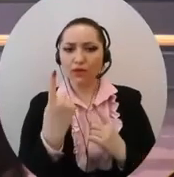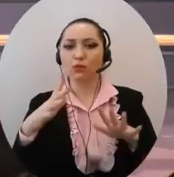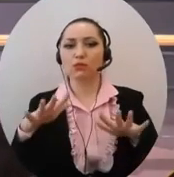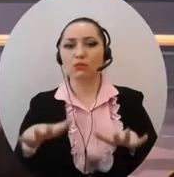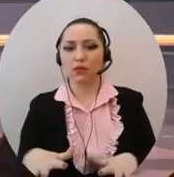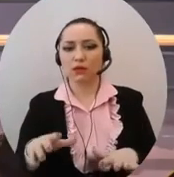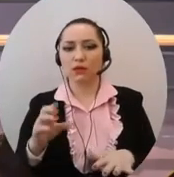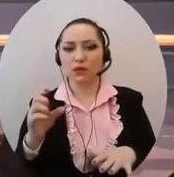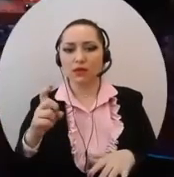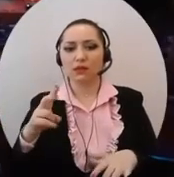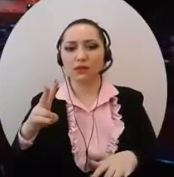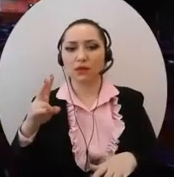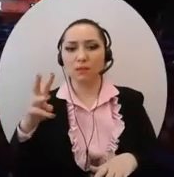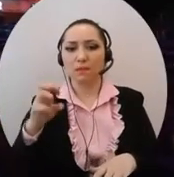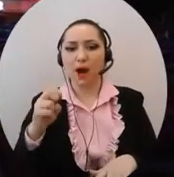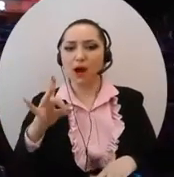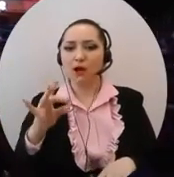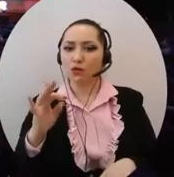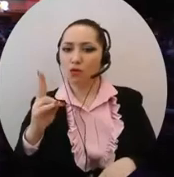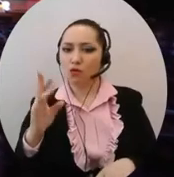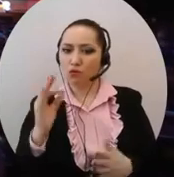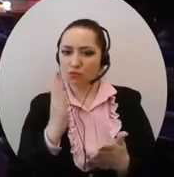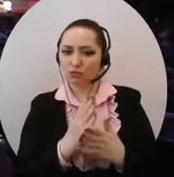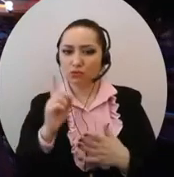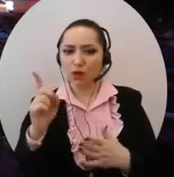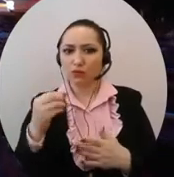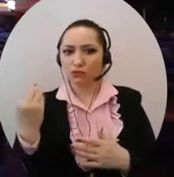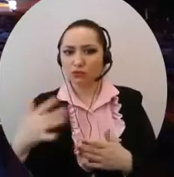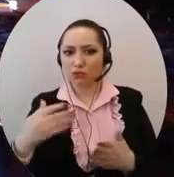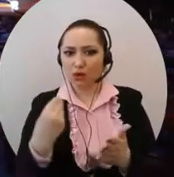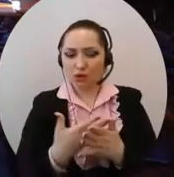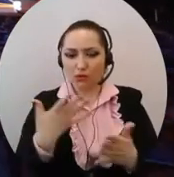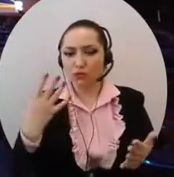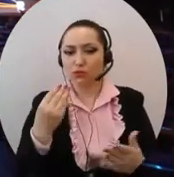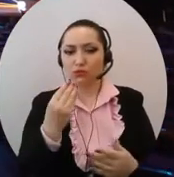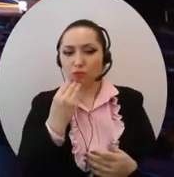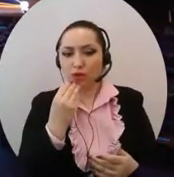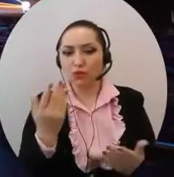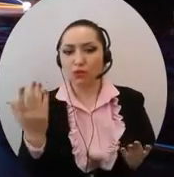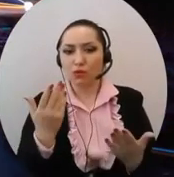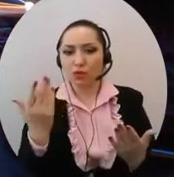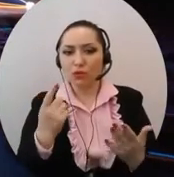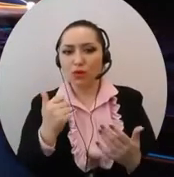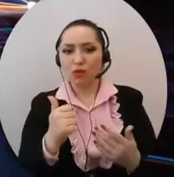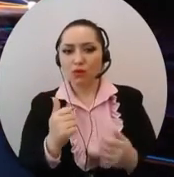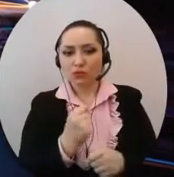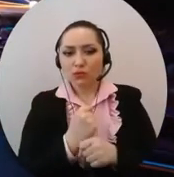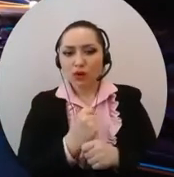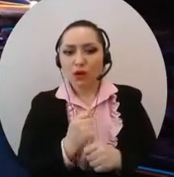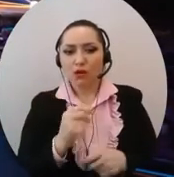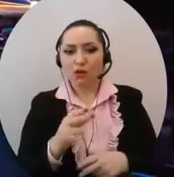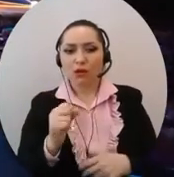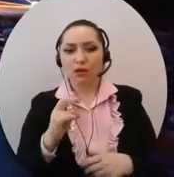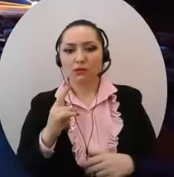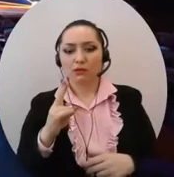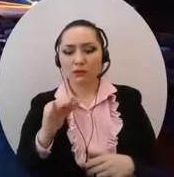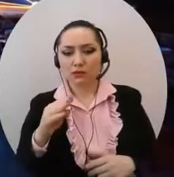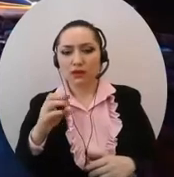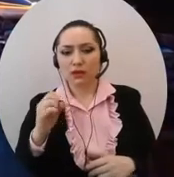в Марокко только находится. То есть это очень дорогостоящий продукт, который хорошо работает как антиоксидант, как увлажнитель,